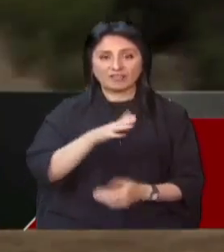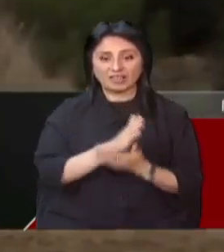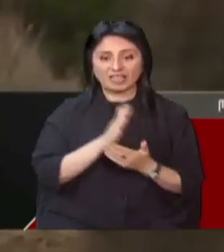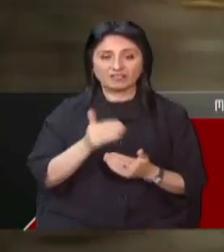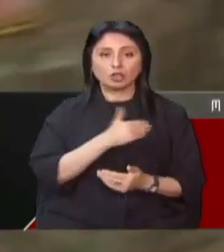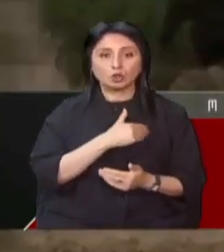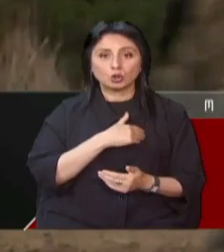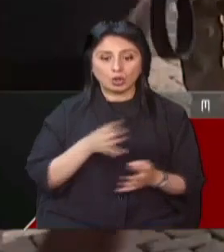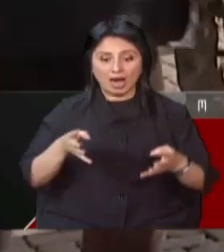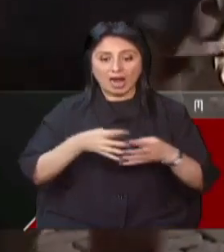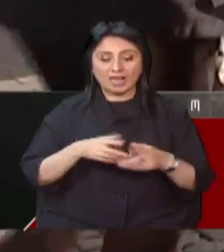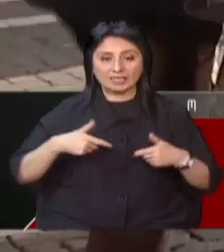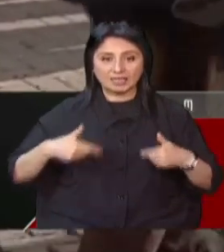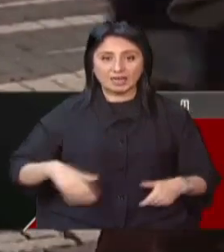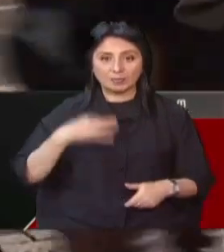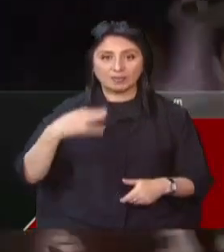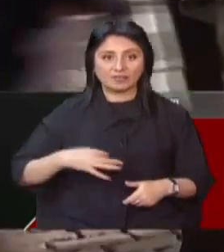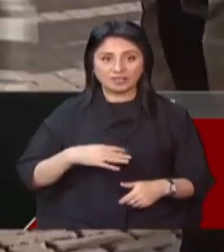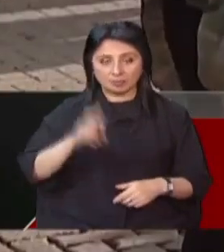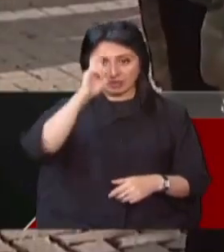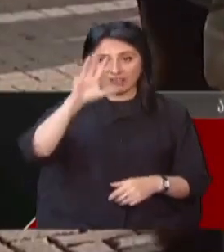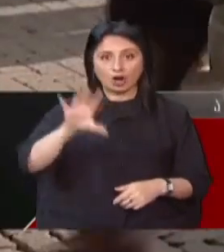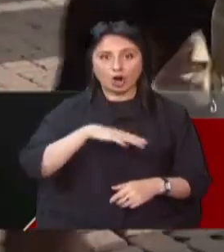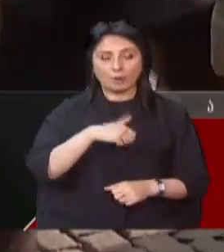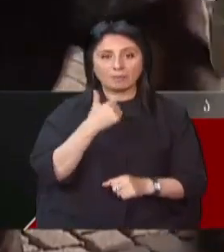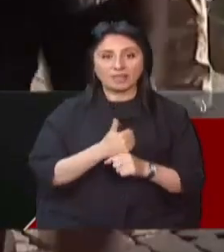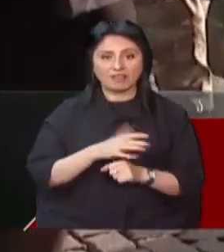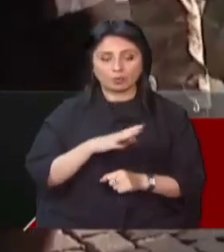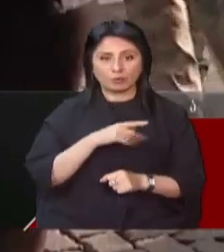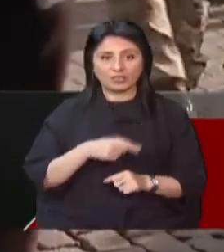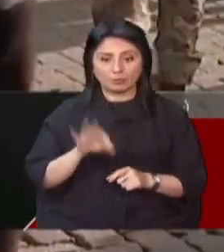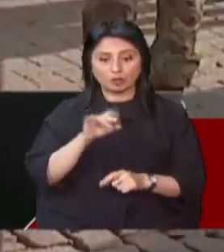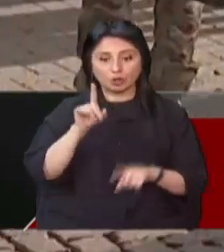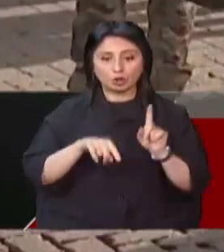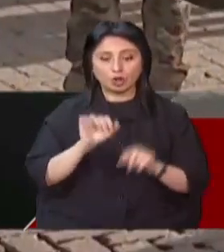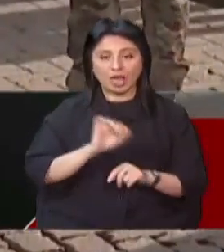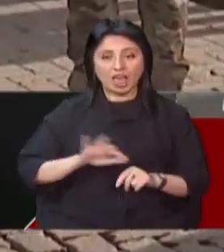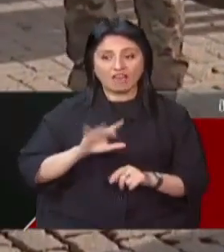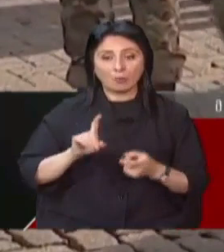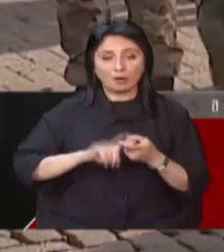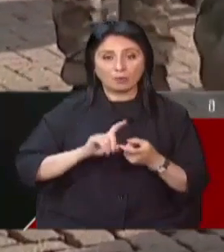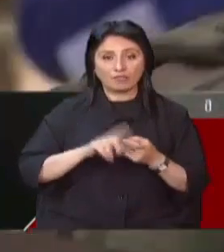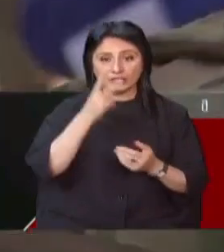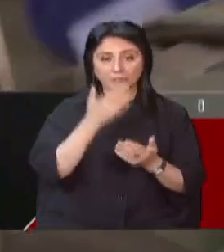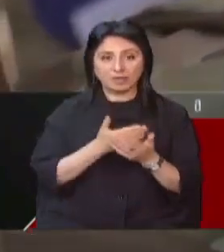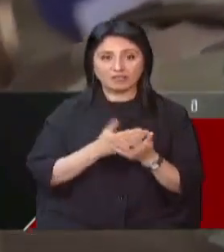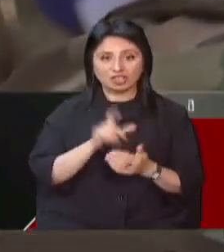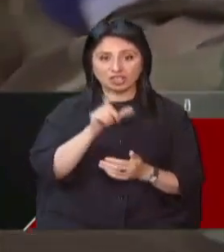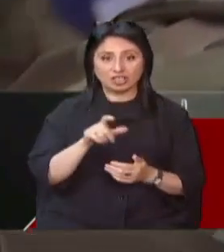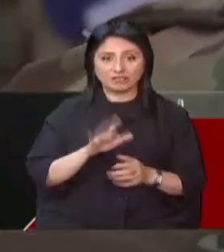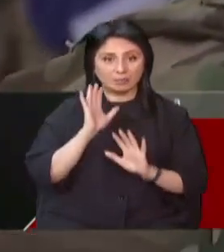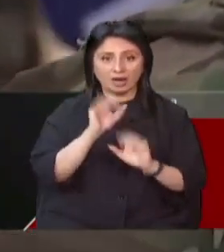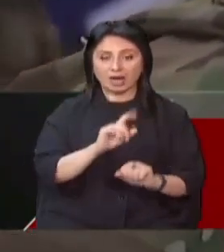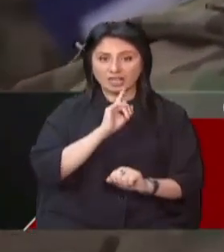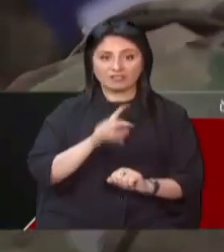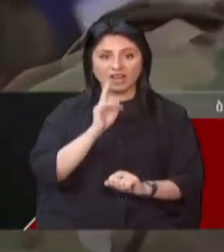ნაწილს სურს, რომ ალიანსის გენერალური მდივანი თავრობის ყოფილი მეთაური იყოს. ამასთან ზოგიერთი ევროპელი მოკავშირე მიანიშნებს, რომ ისინი არ